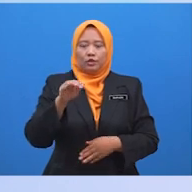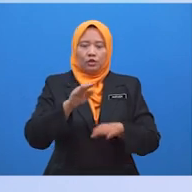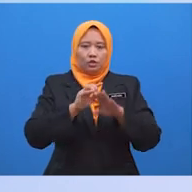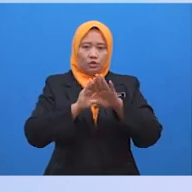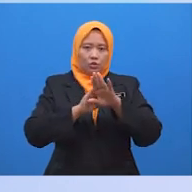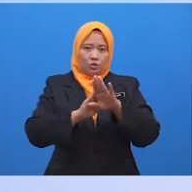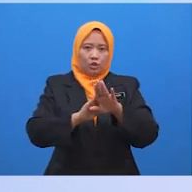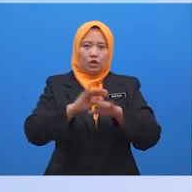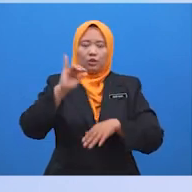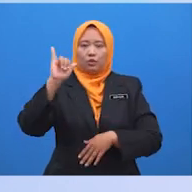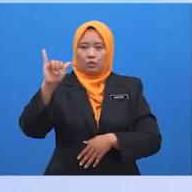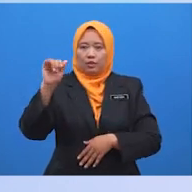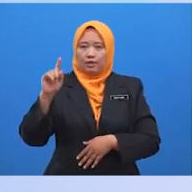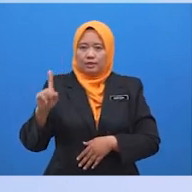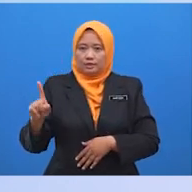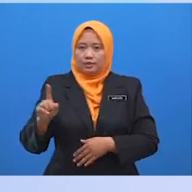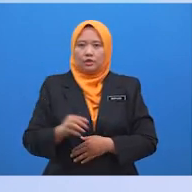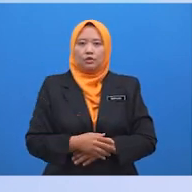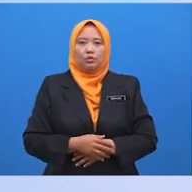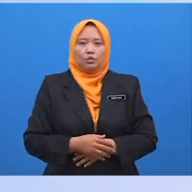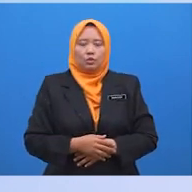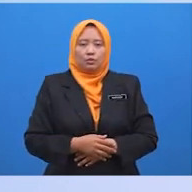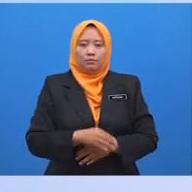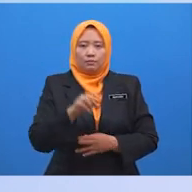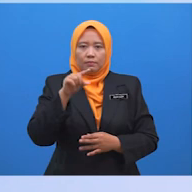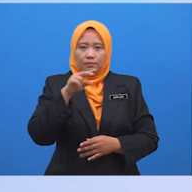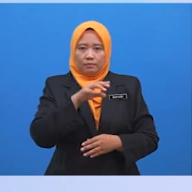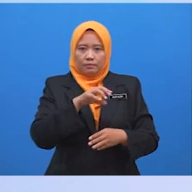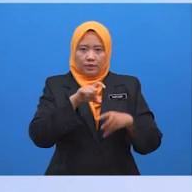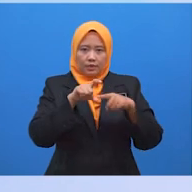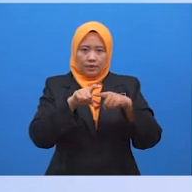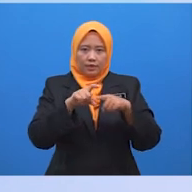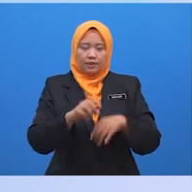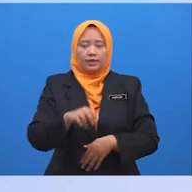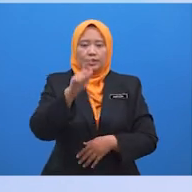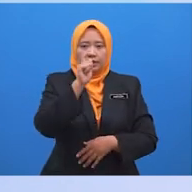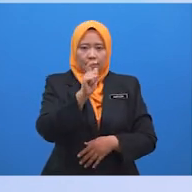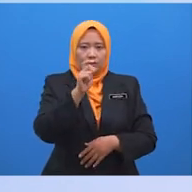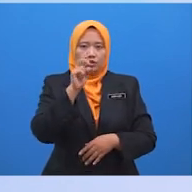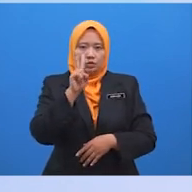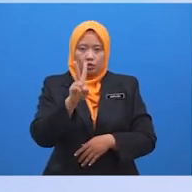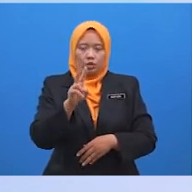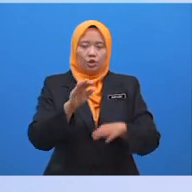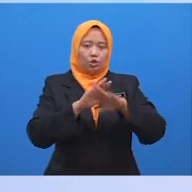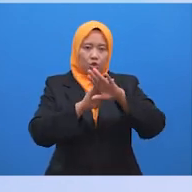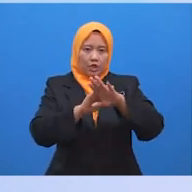sama dengan Y2 tolak Y1 bahagi X2 tolak